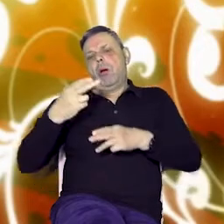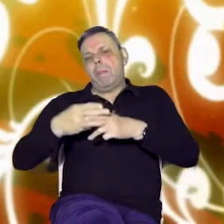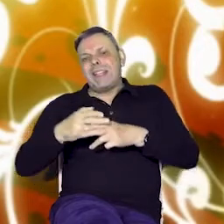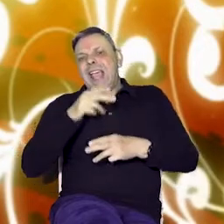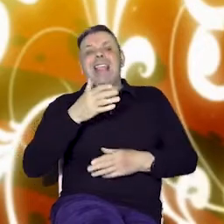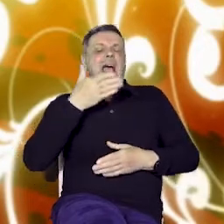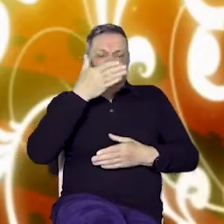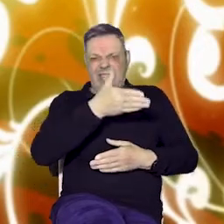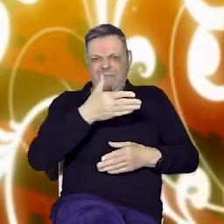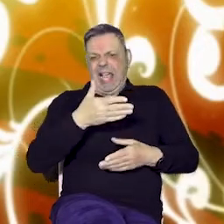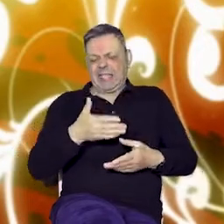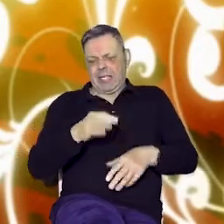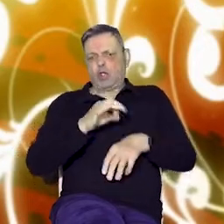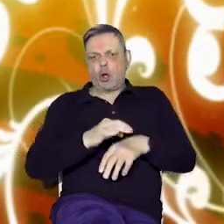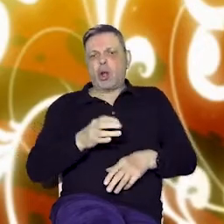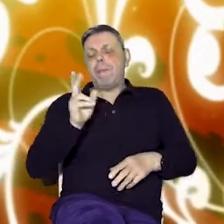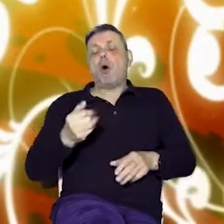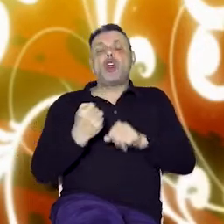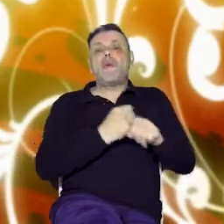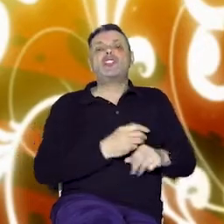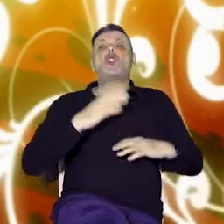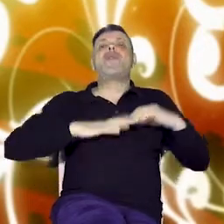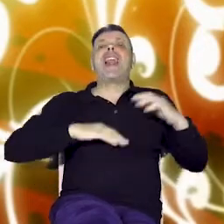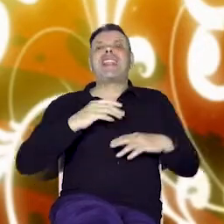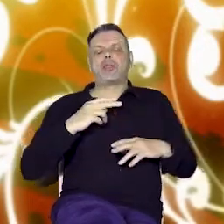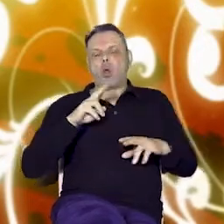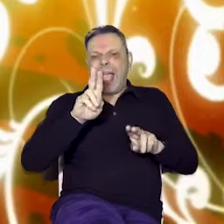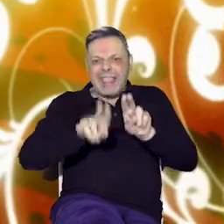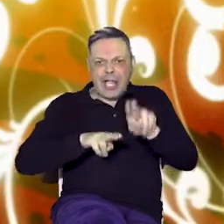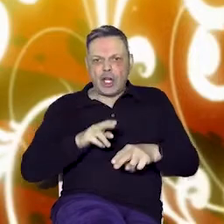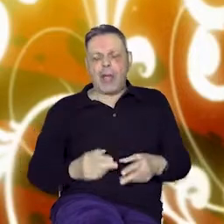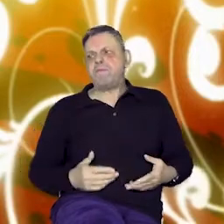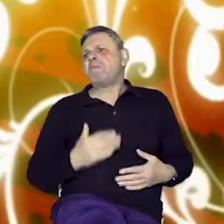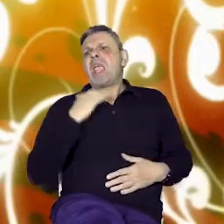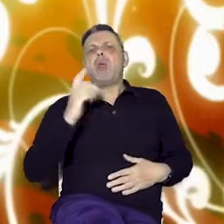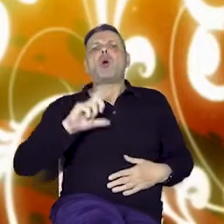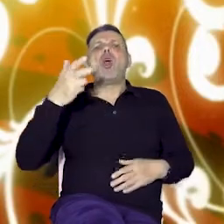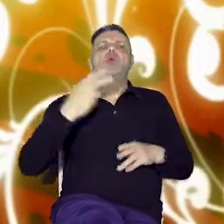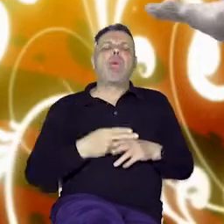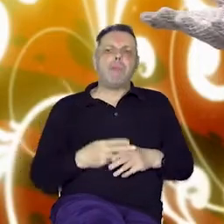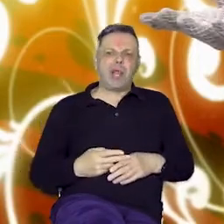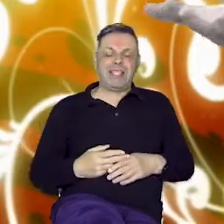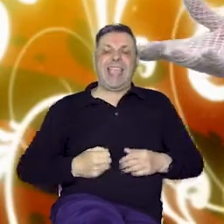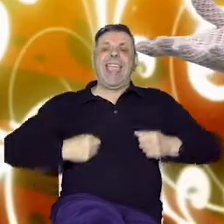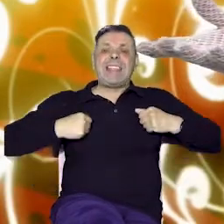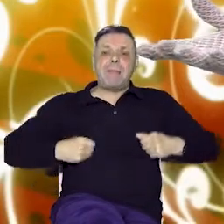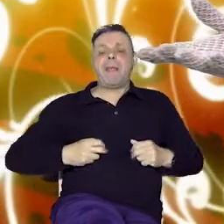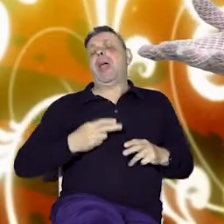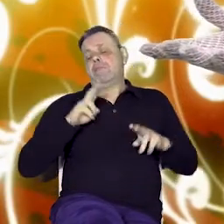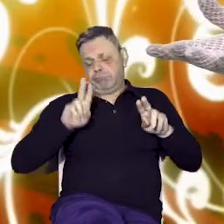i normalnog liječenja, kvalitetnog liječnika i bilo koje druge bolesti, jer debljina je bolest, jel